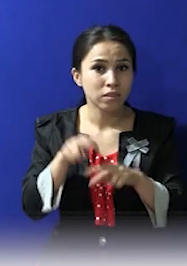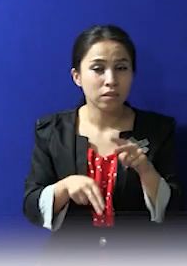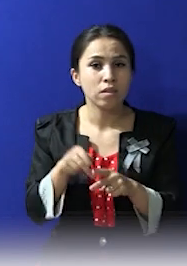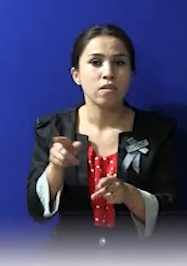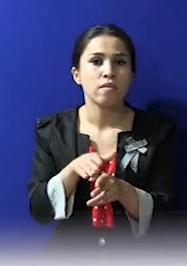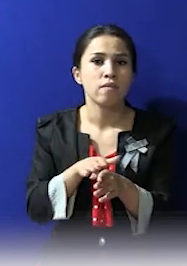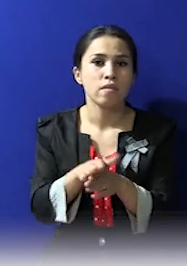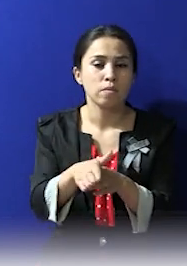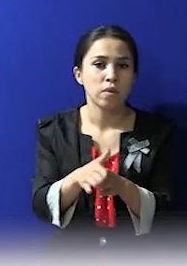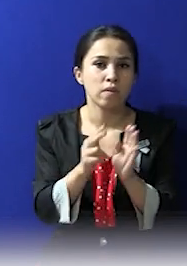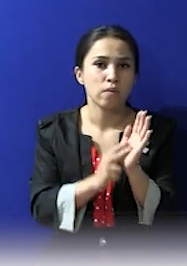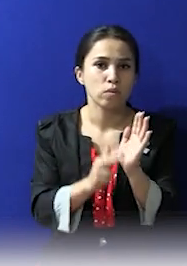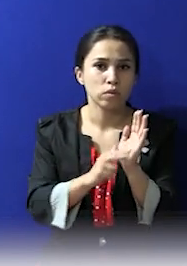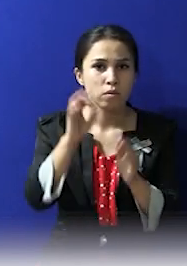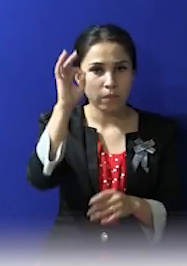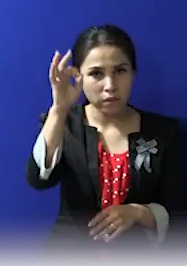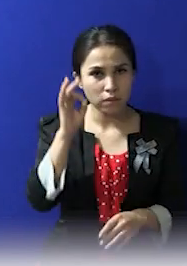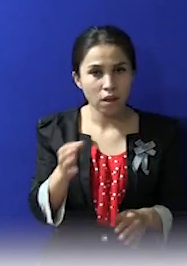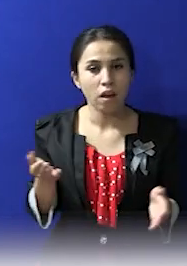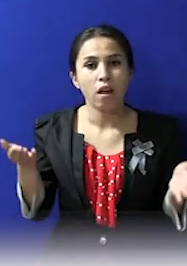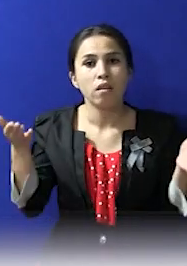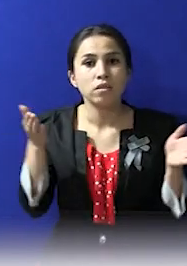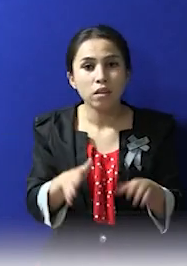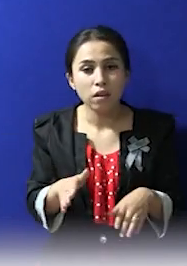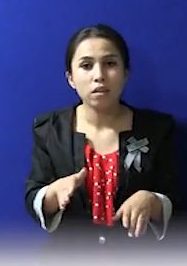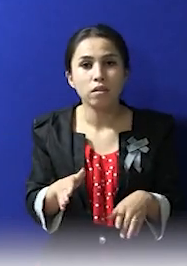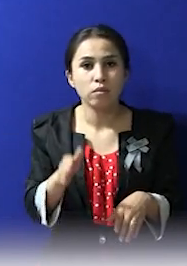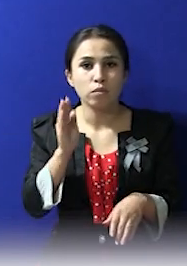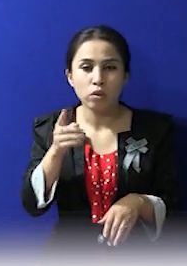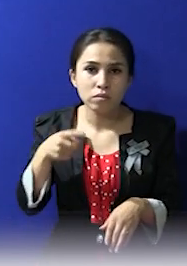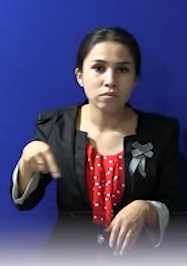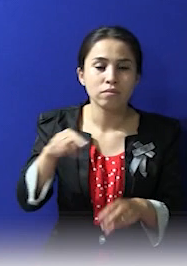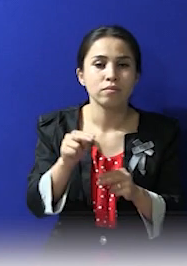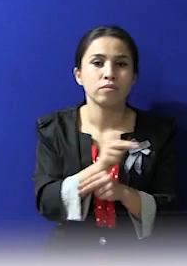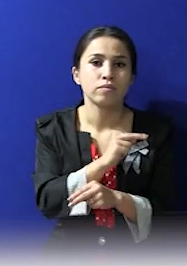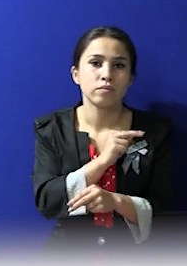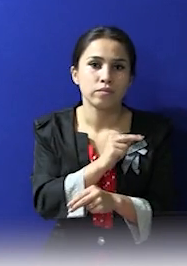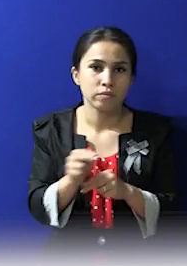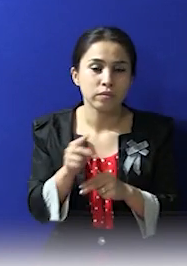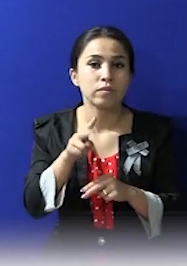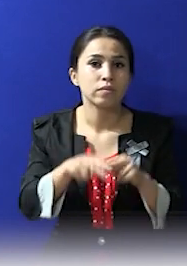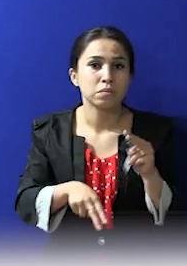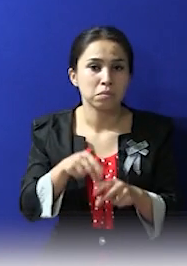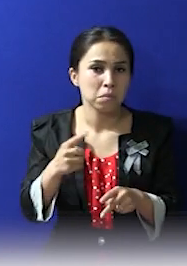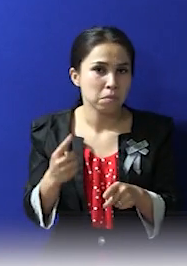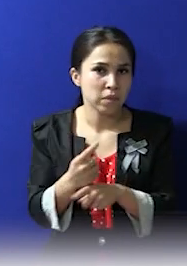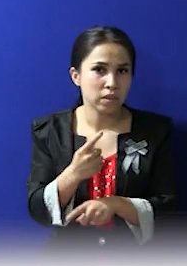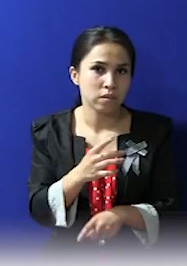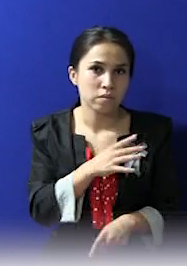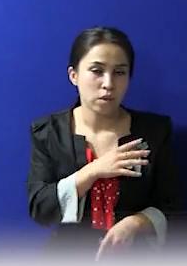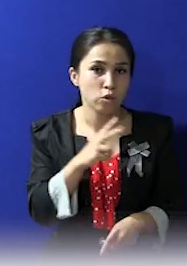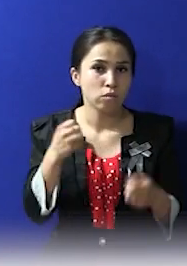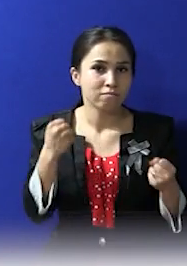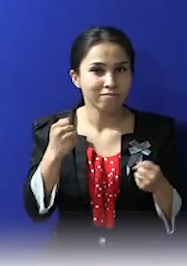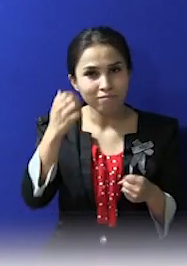ввести пункт об обязательной очистке контейнерных площадок. Следует ужесточить наказание за создание стихийных свалок, проводить